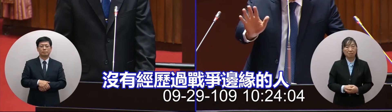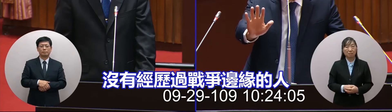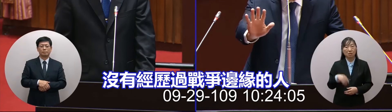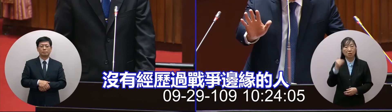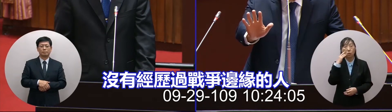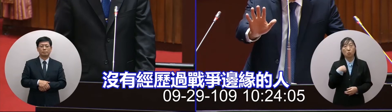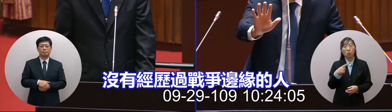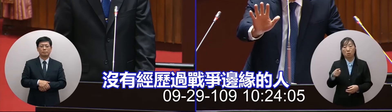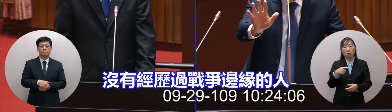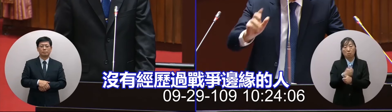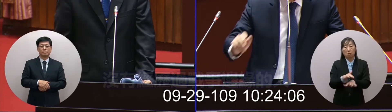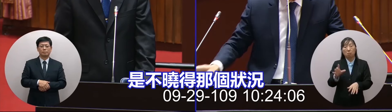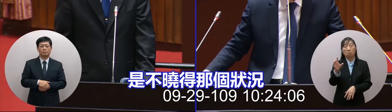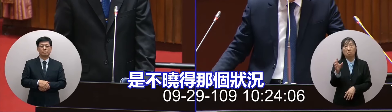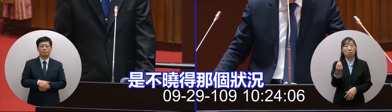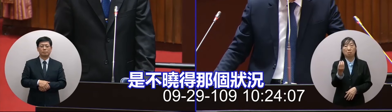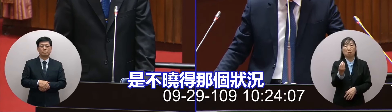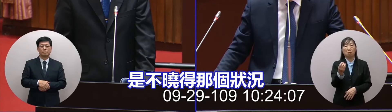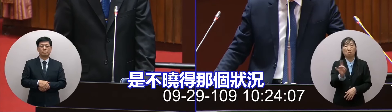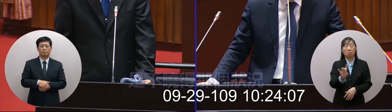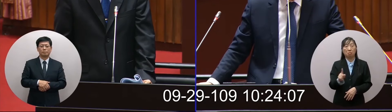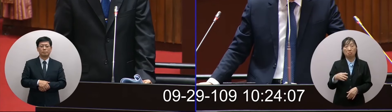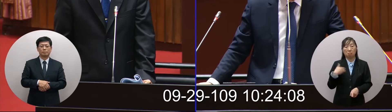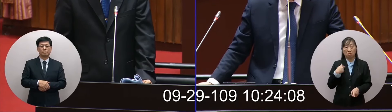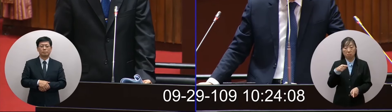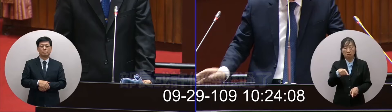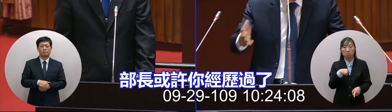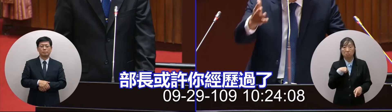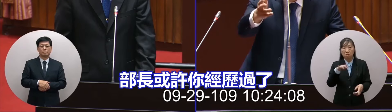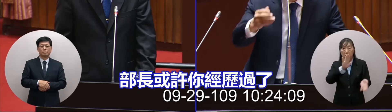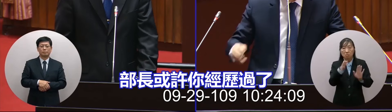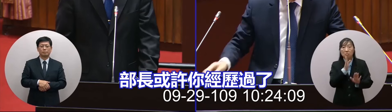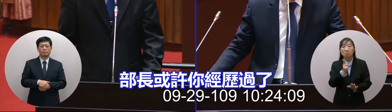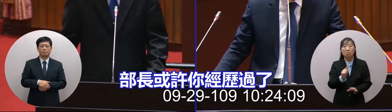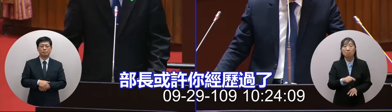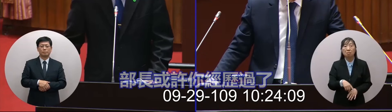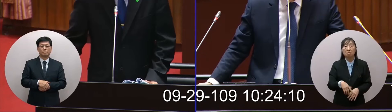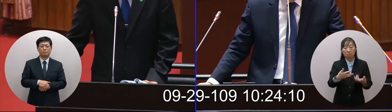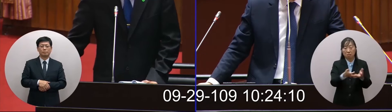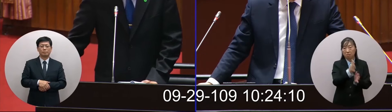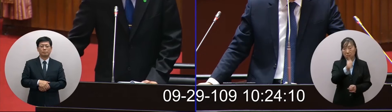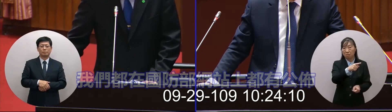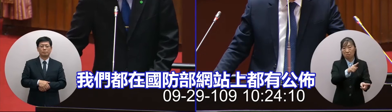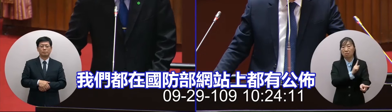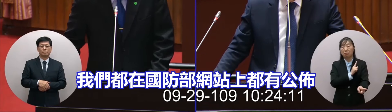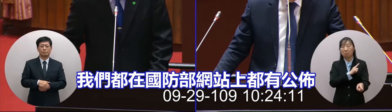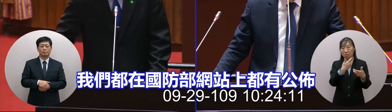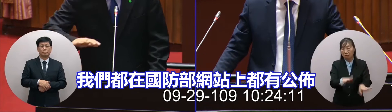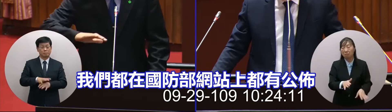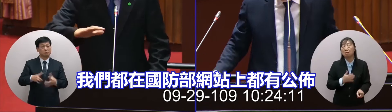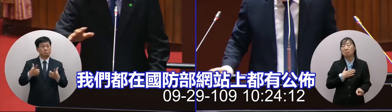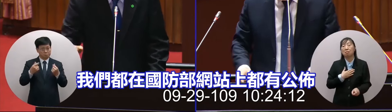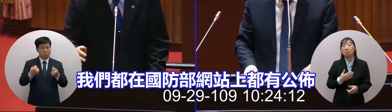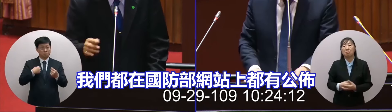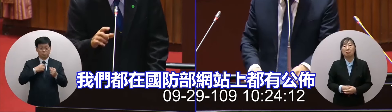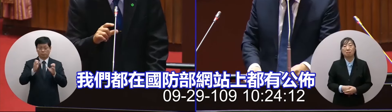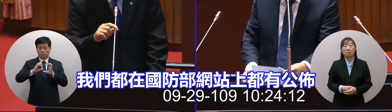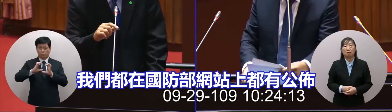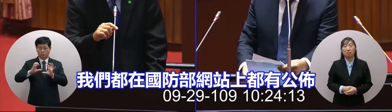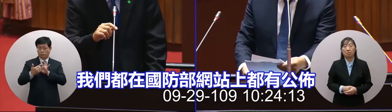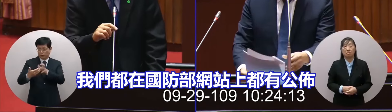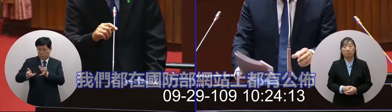经历过战争边缘的人，你是别不晓得那个状况的啦。部长，或许你经历过了， 是啊、哦，我们都在有国防部